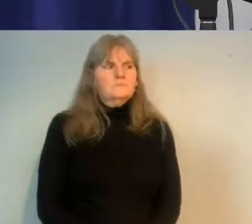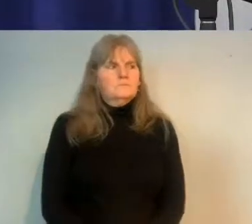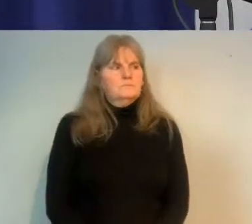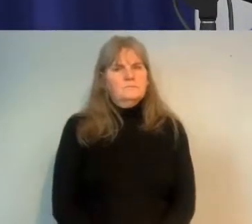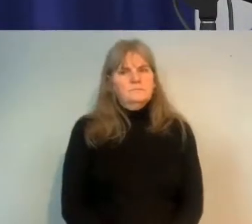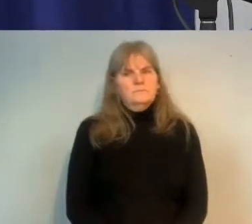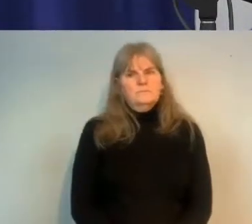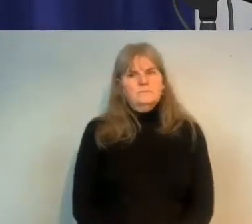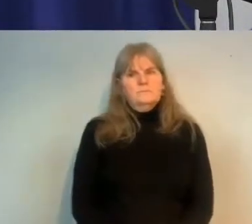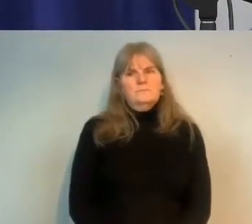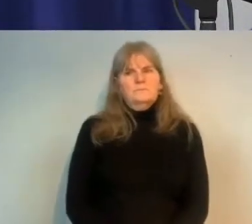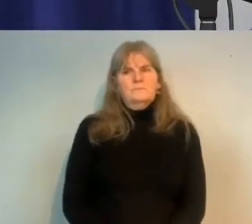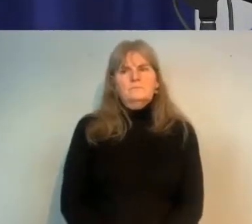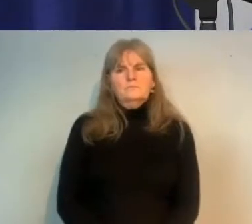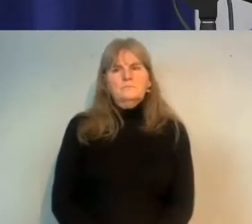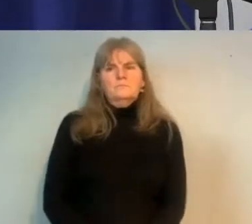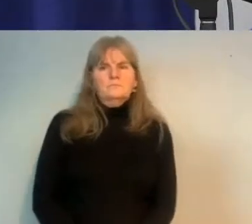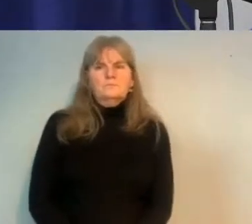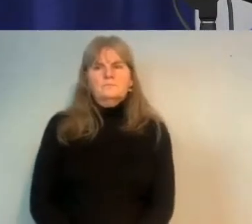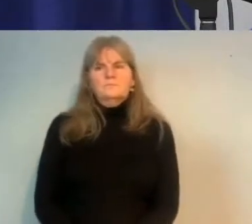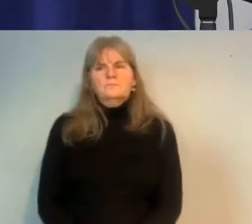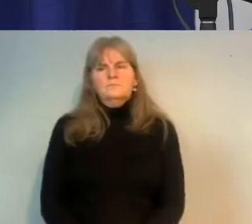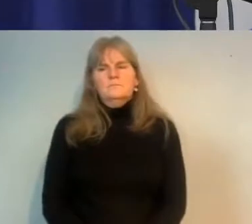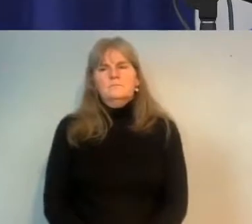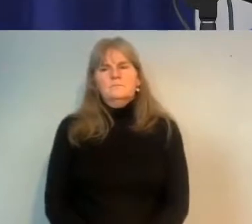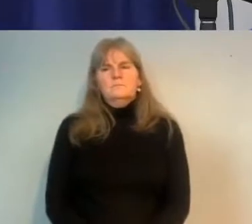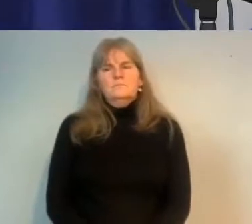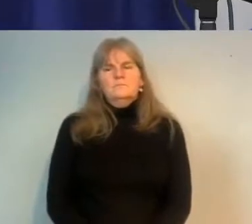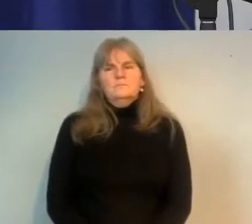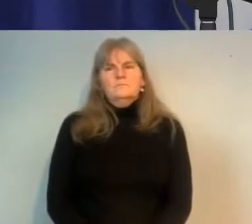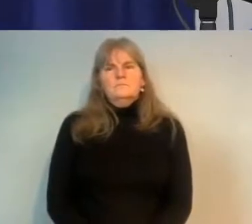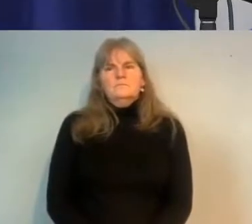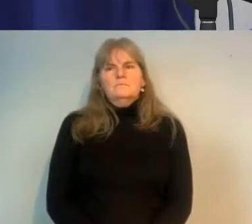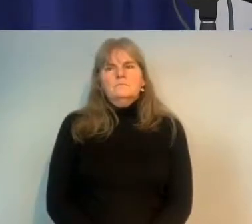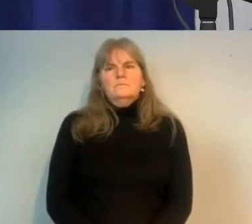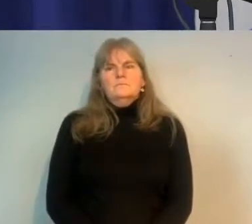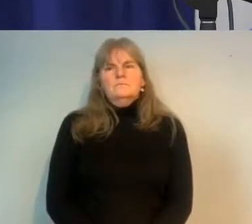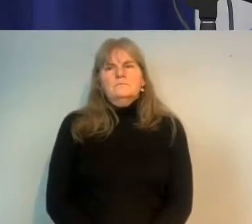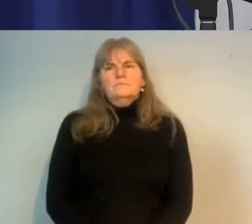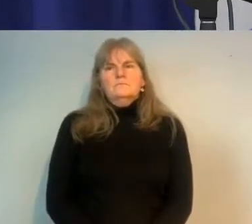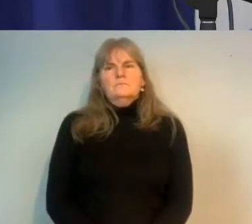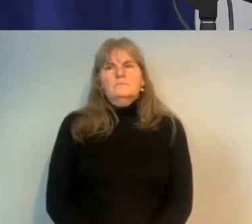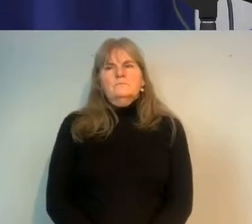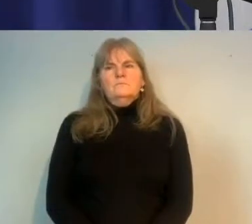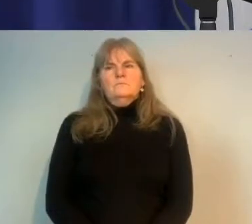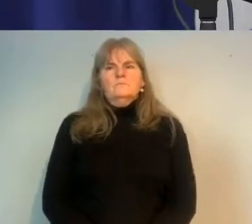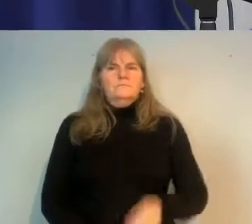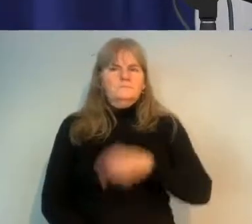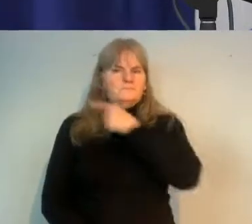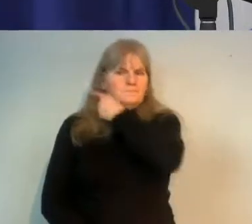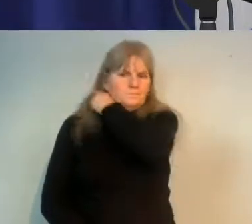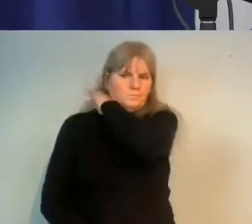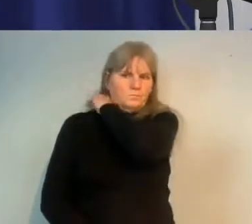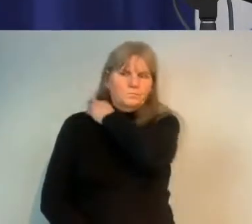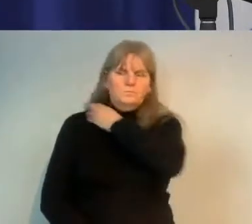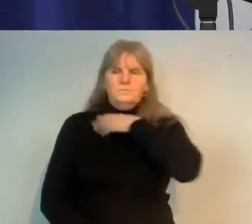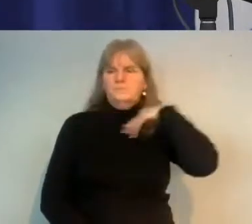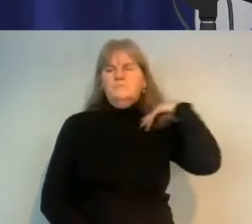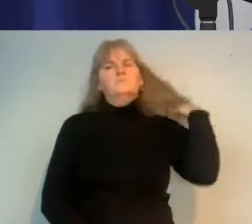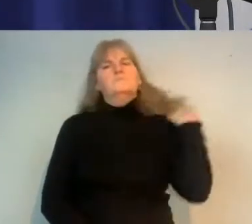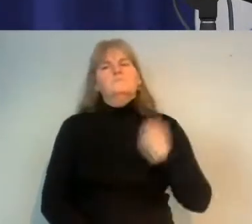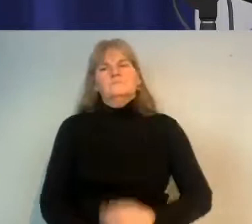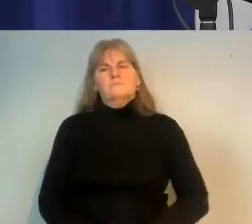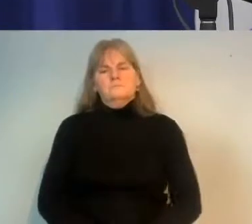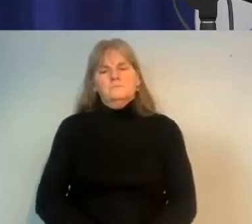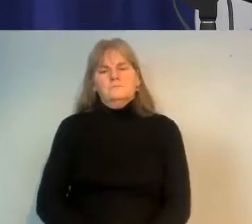plans opérationnels dans les écoles et on a aussi une bonne relation avec le département de l'éducation